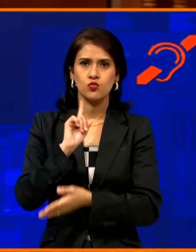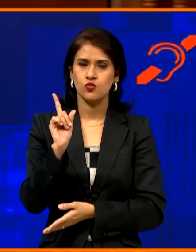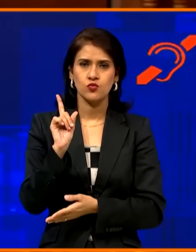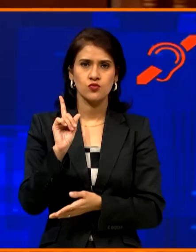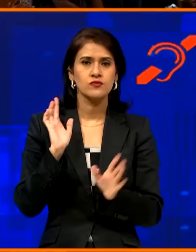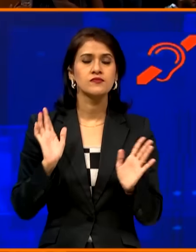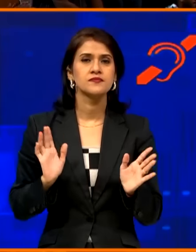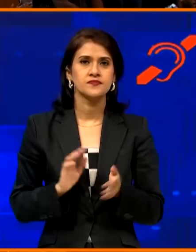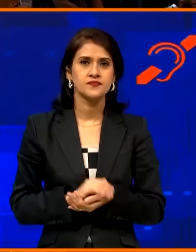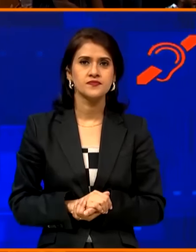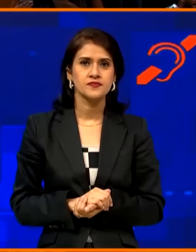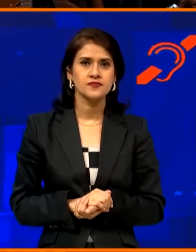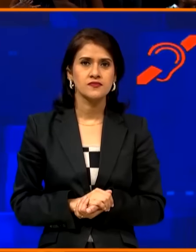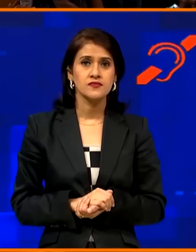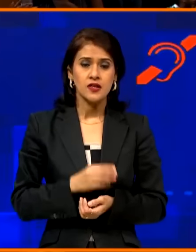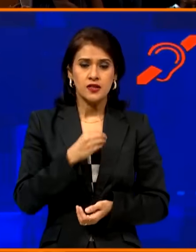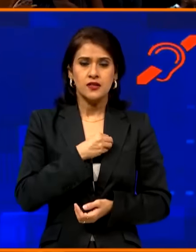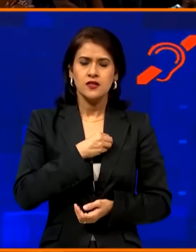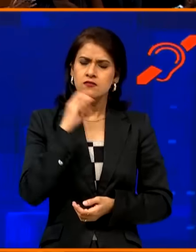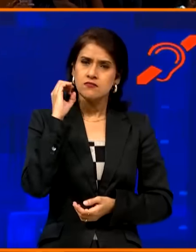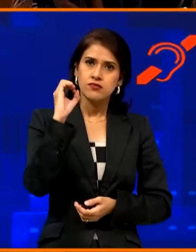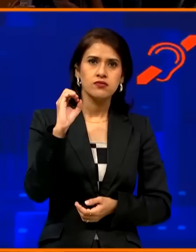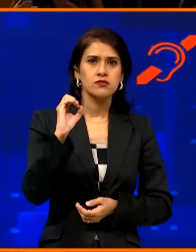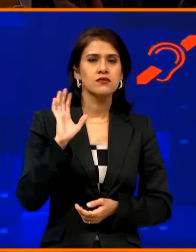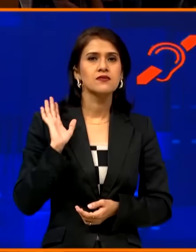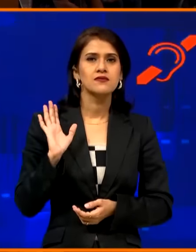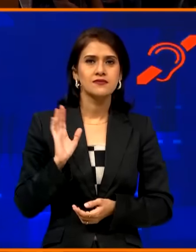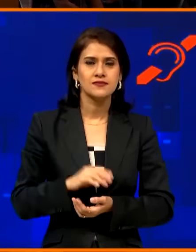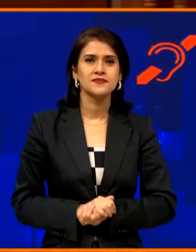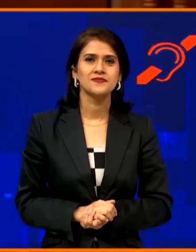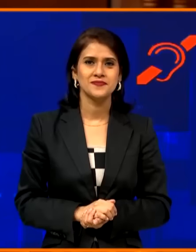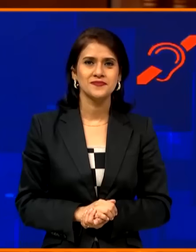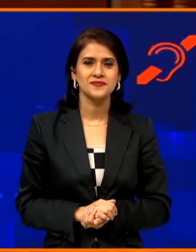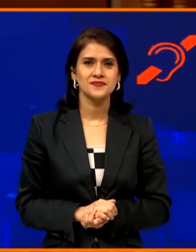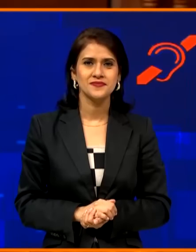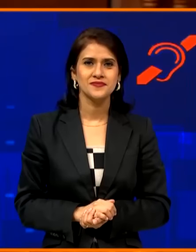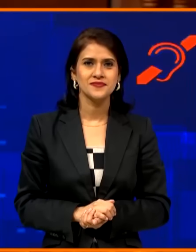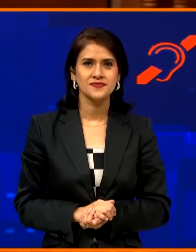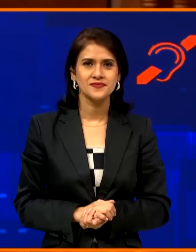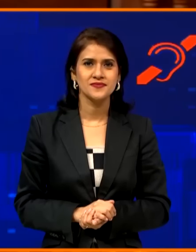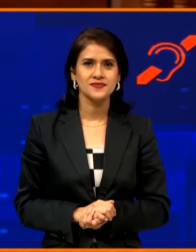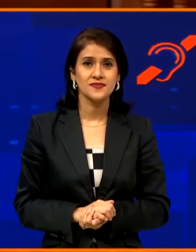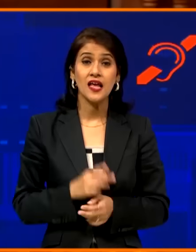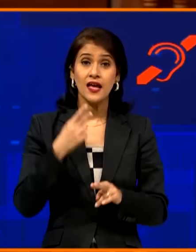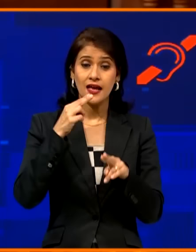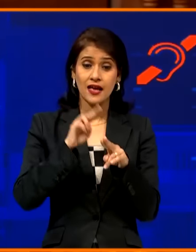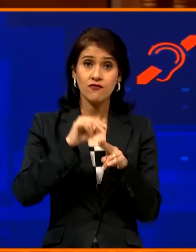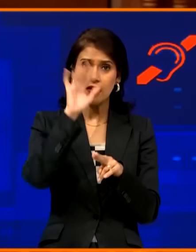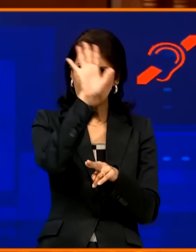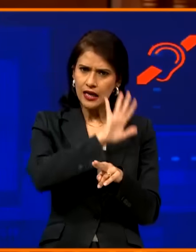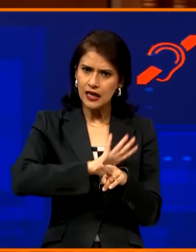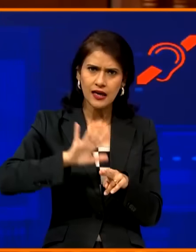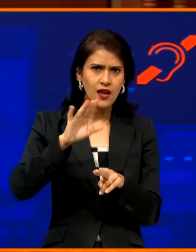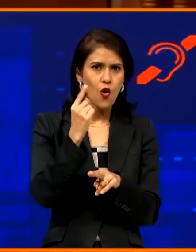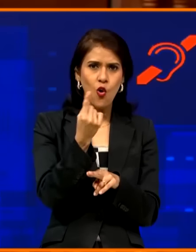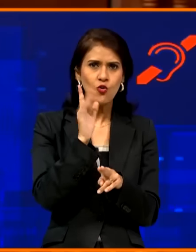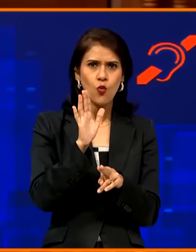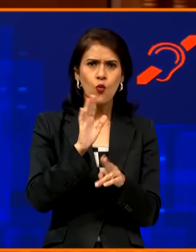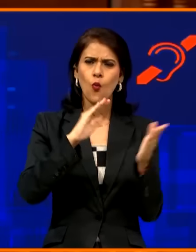चाहिए और जीरो टोलरेंस होनी चाहिए अगर इस मुल्क में नहीं दुनिया के किसी